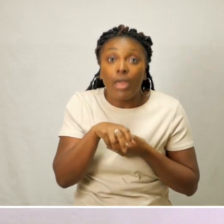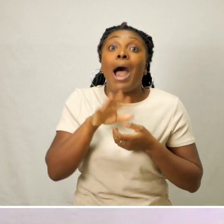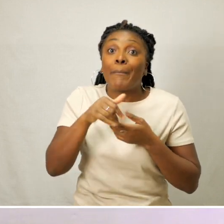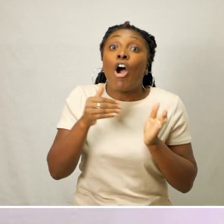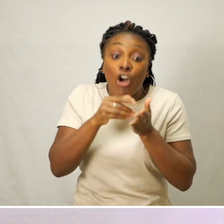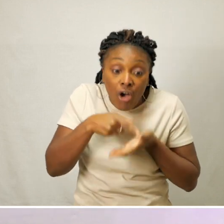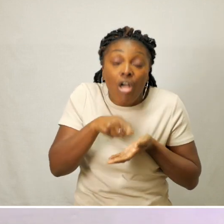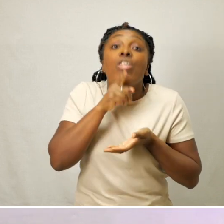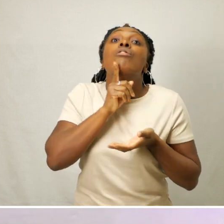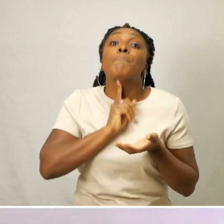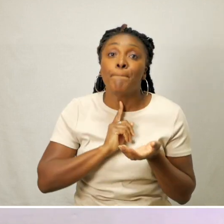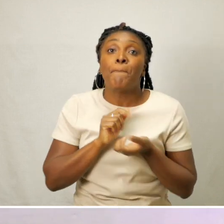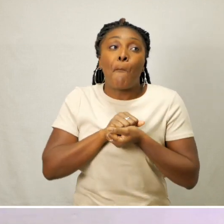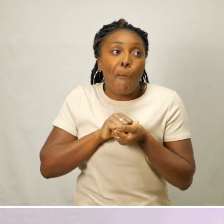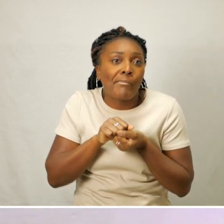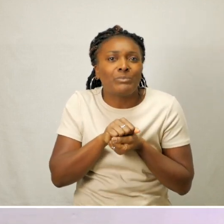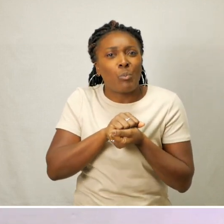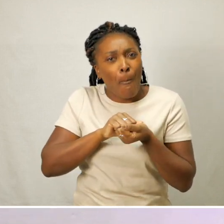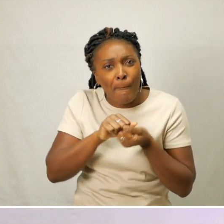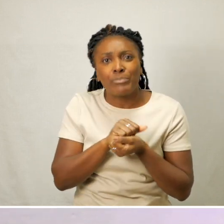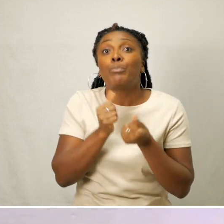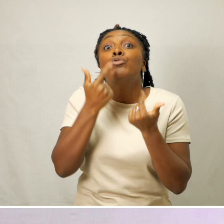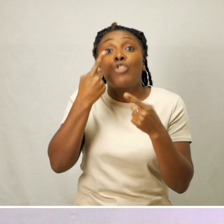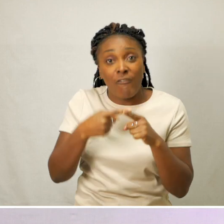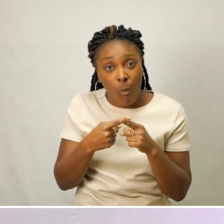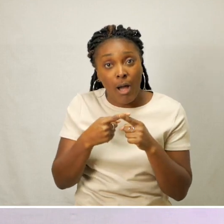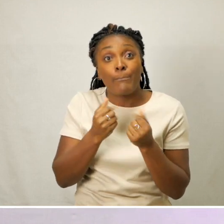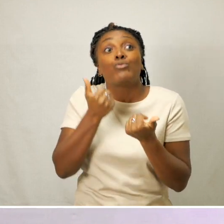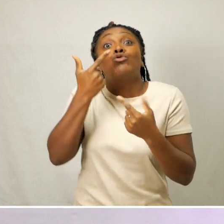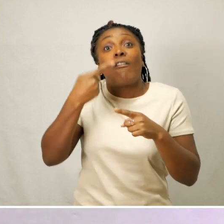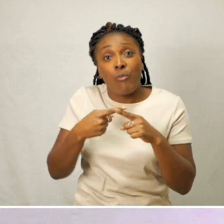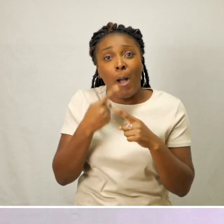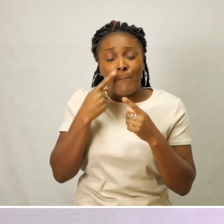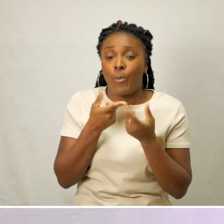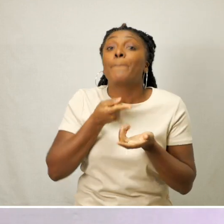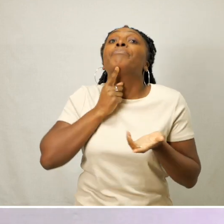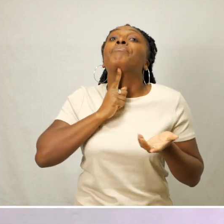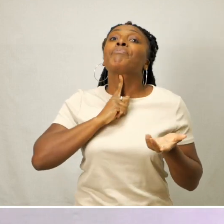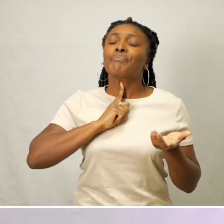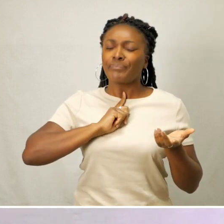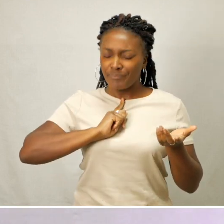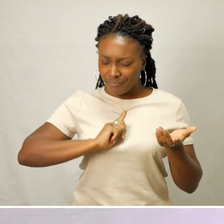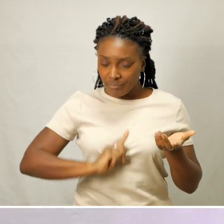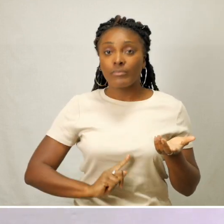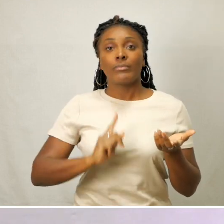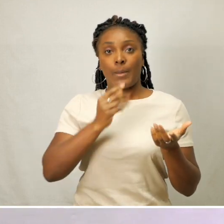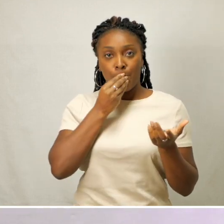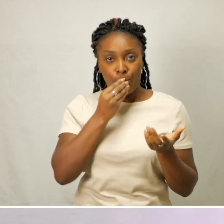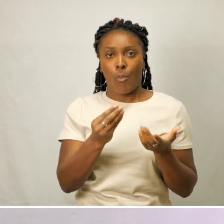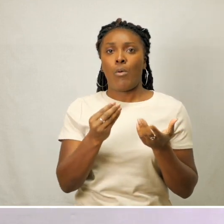le réavaler. Donc il le dissèque à plusieurs reprises pour que les choses soient digestes et apportent tous les nutriments